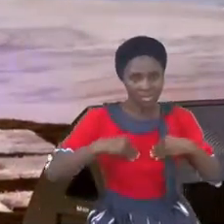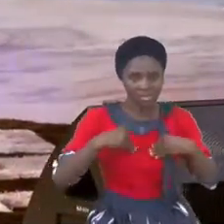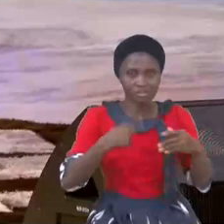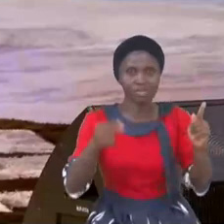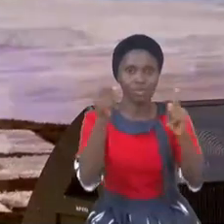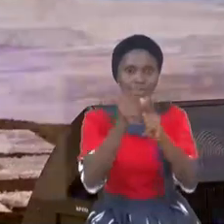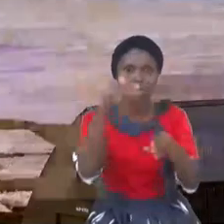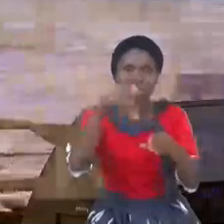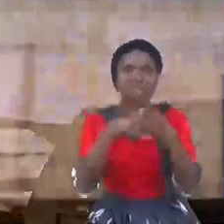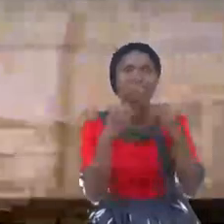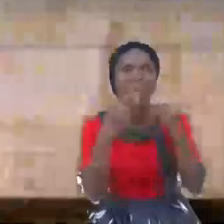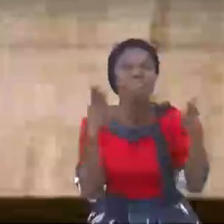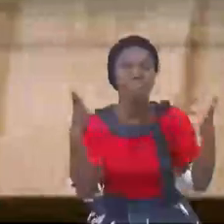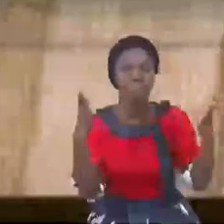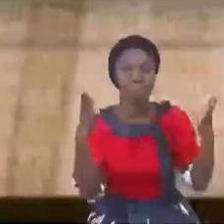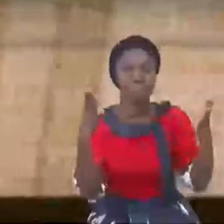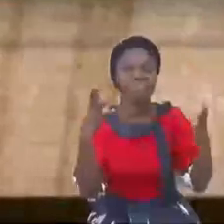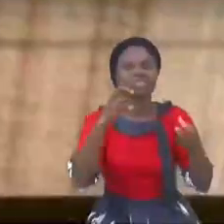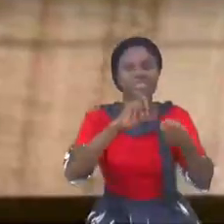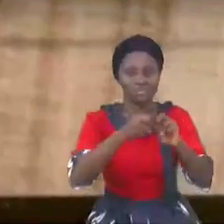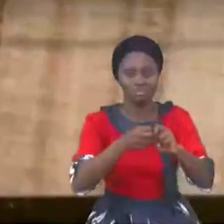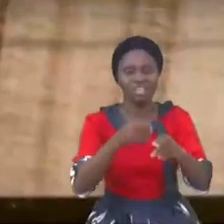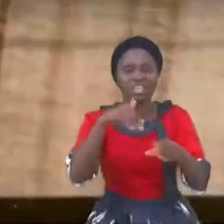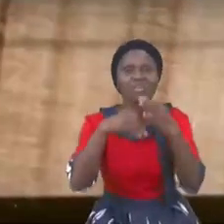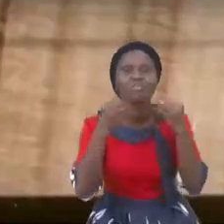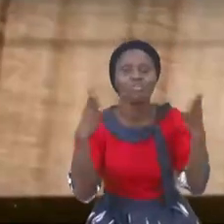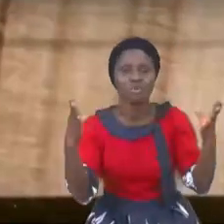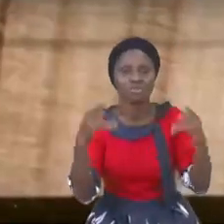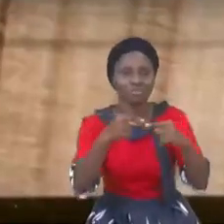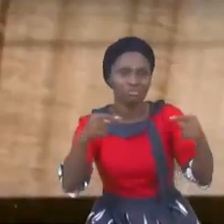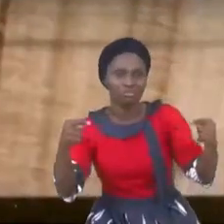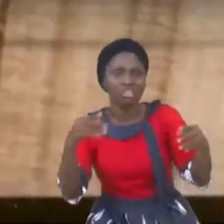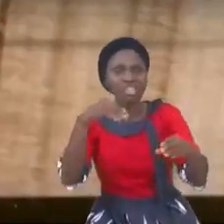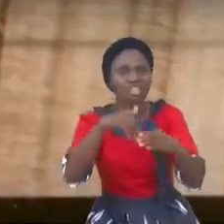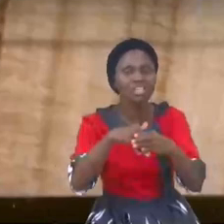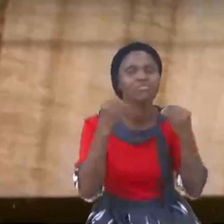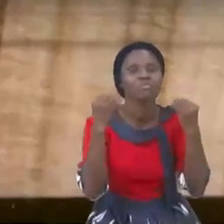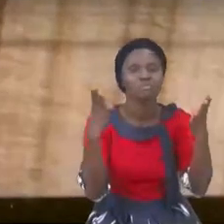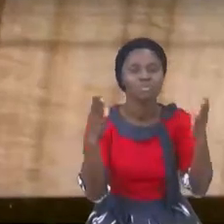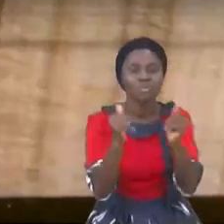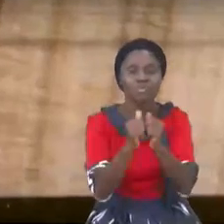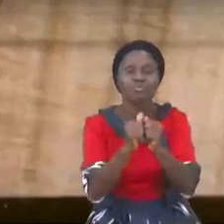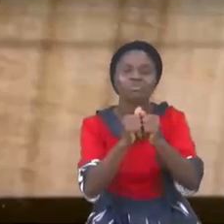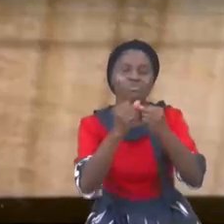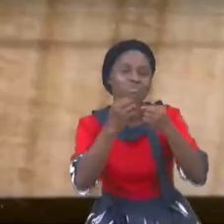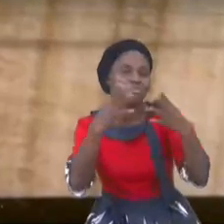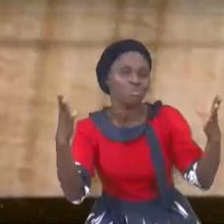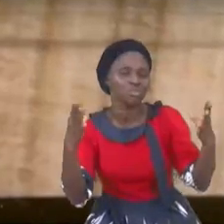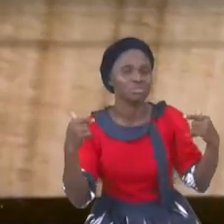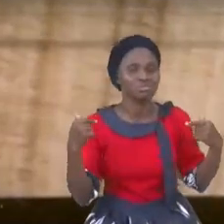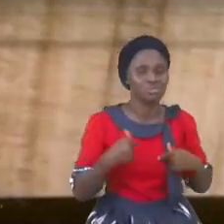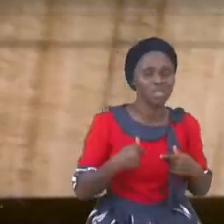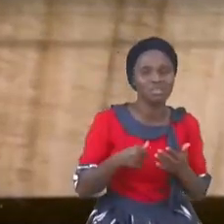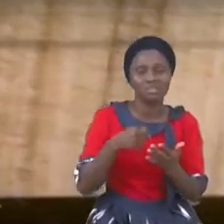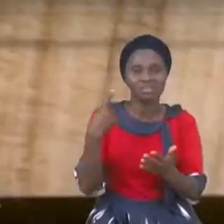milieu de beaucoup de tribulations, beaucoup d'opposition, beaucoup d'infirmités, avec la pression et la